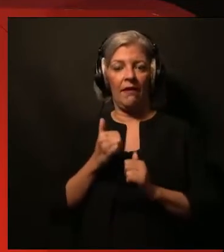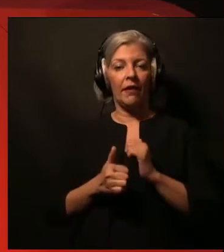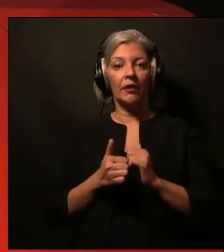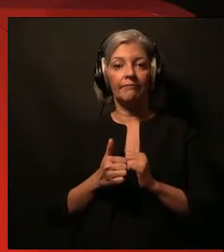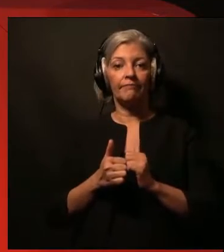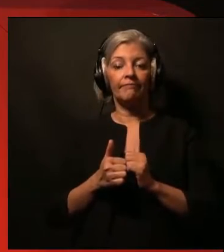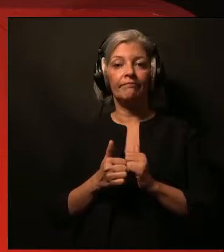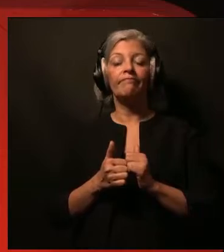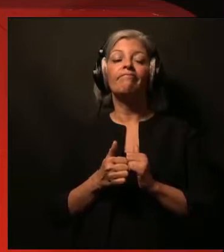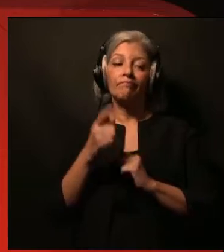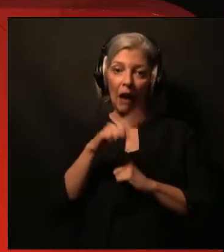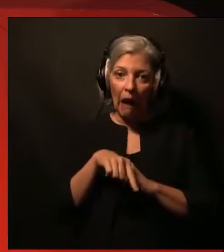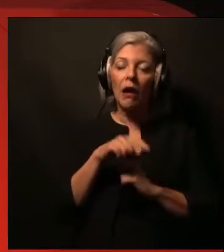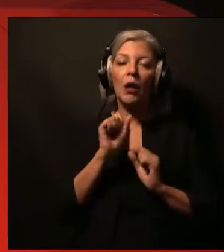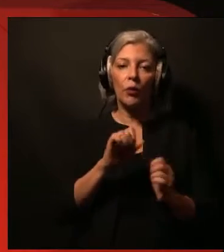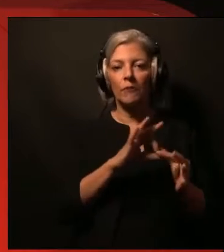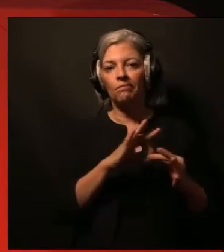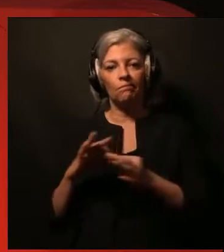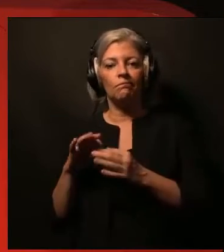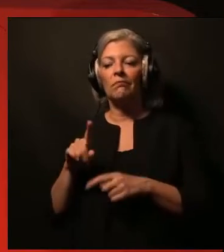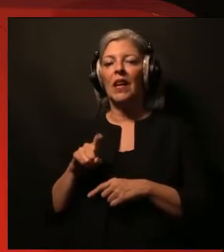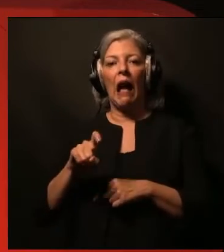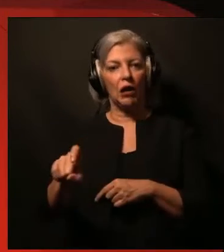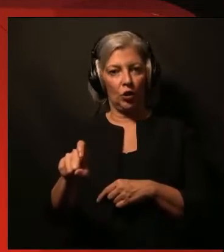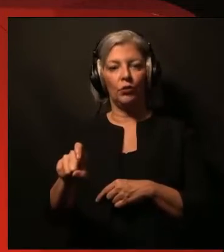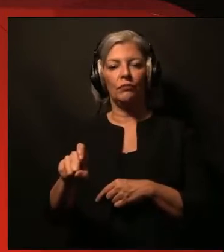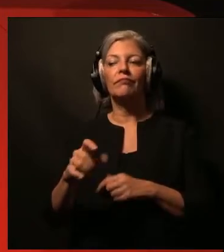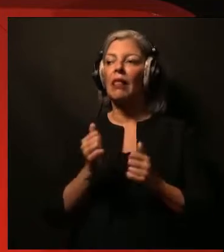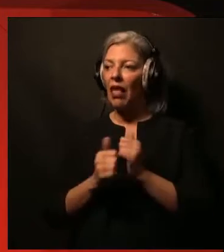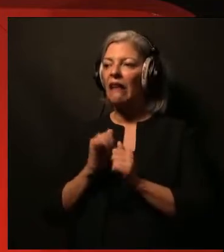causano cancro e tanti altri danni